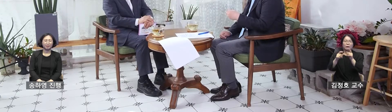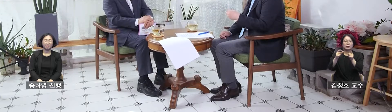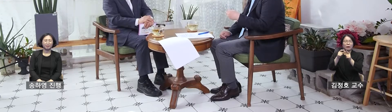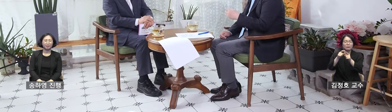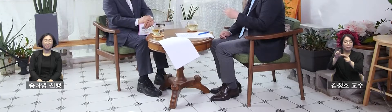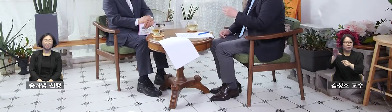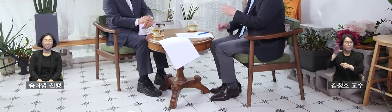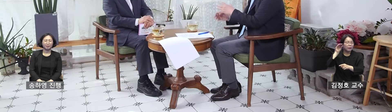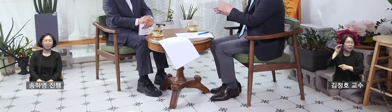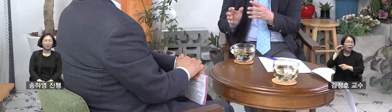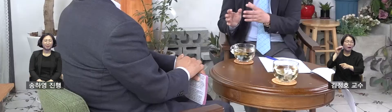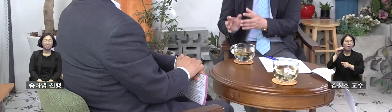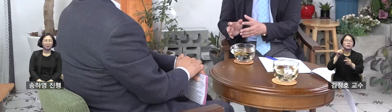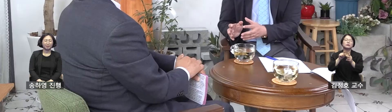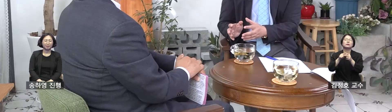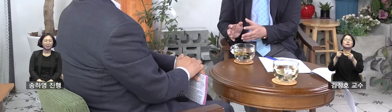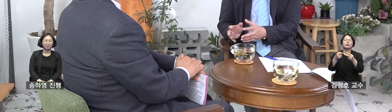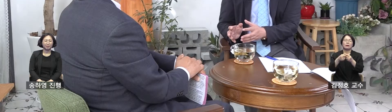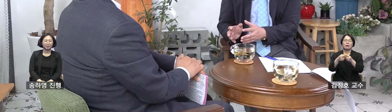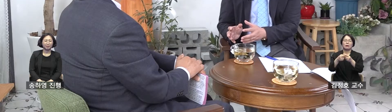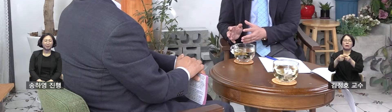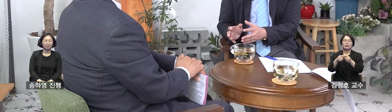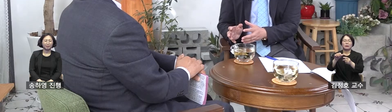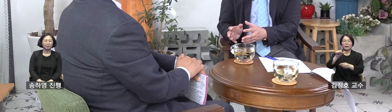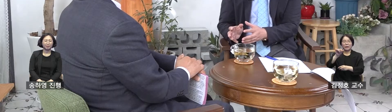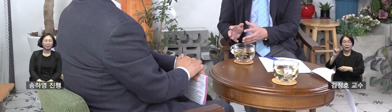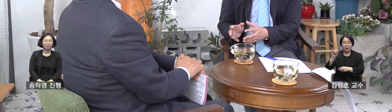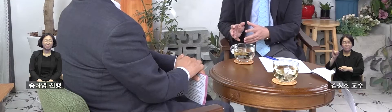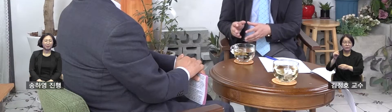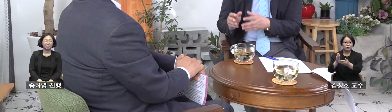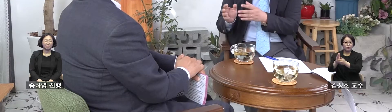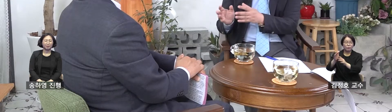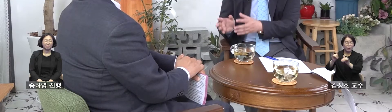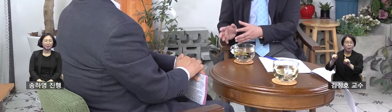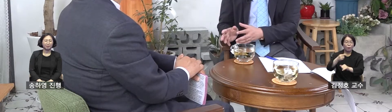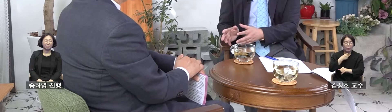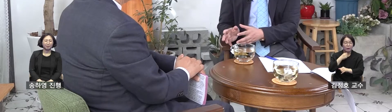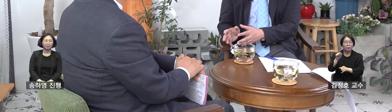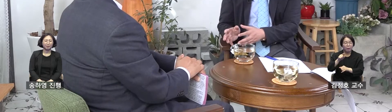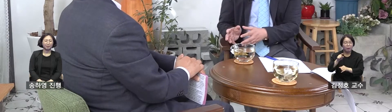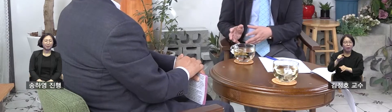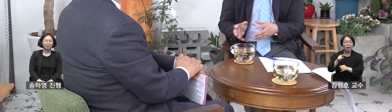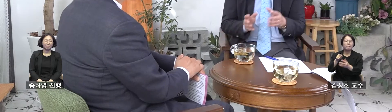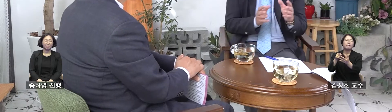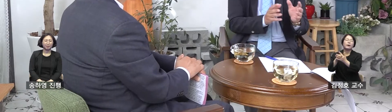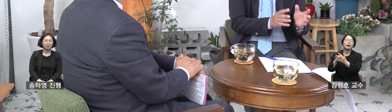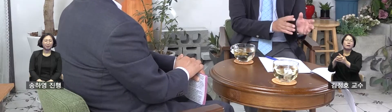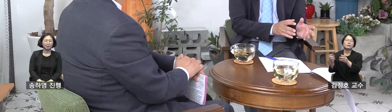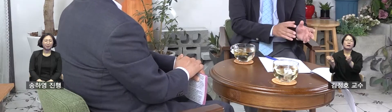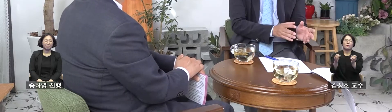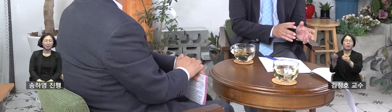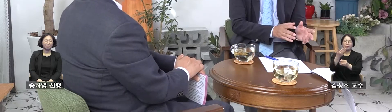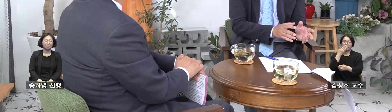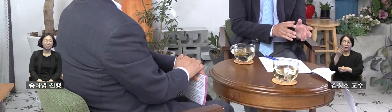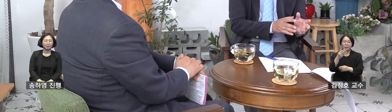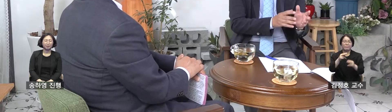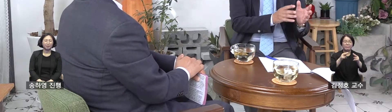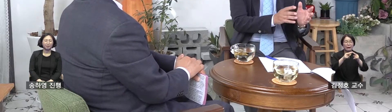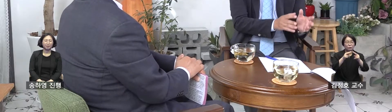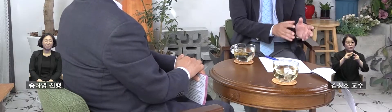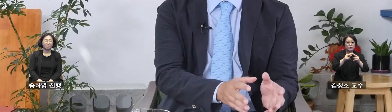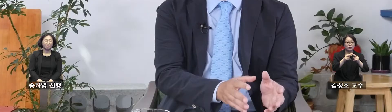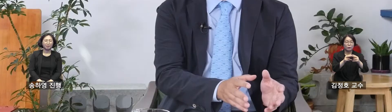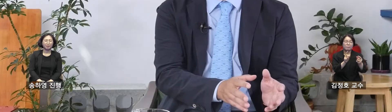들어오고 시작하고 인공지능 전문가들이 뭘 연구하는지도 알게 되고 대화도 할 수 있게 되고 또 반도체 하시는 분들하고도